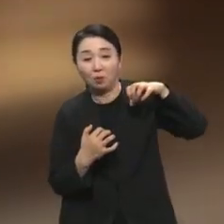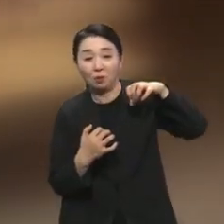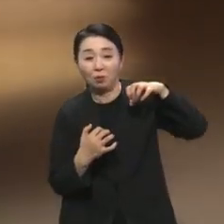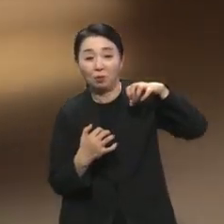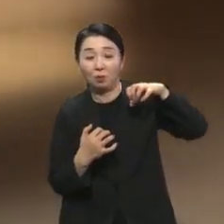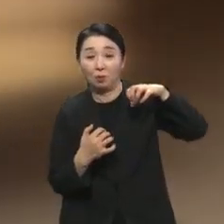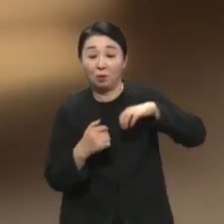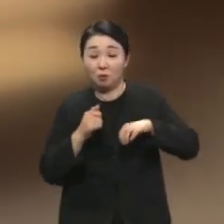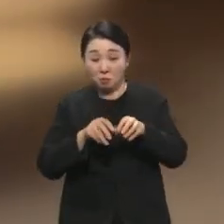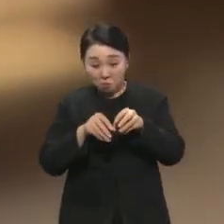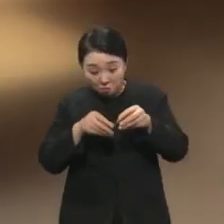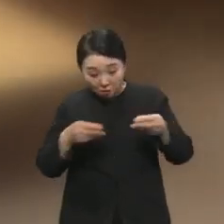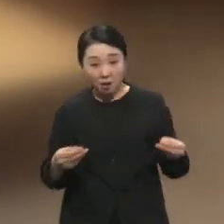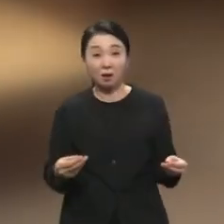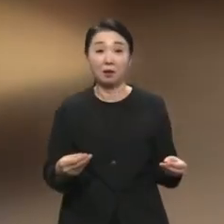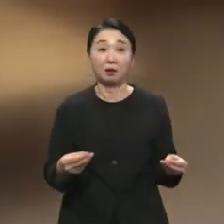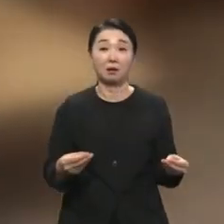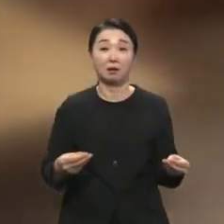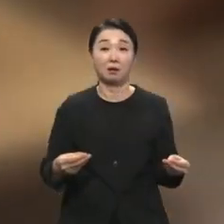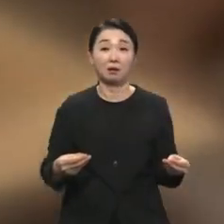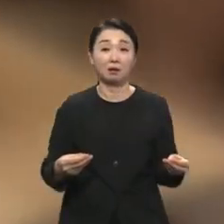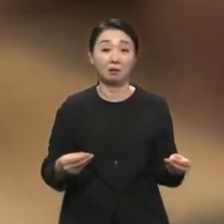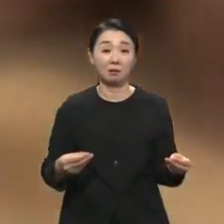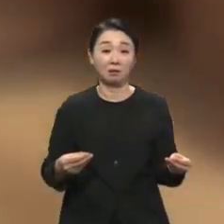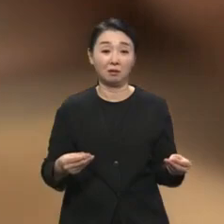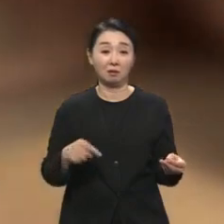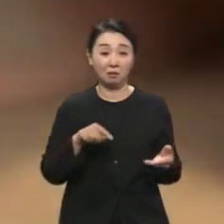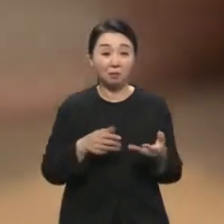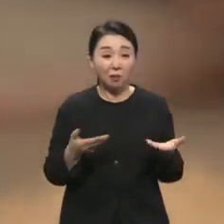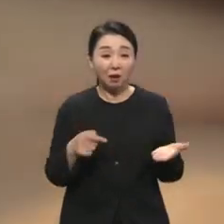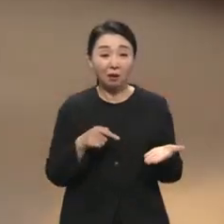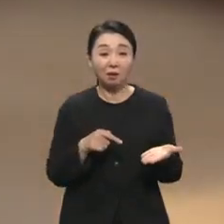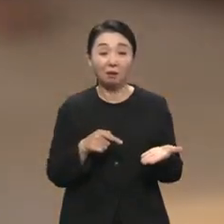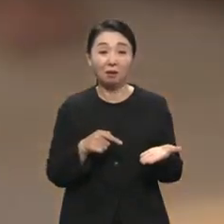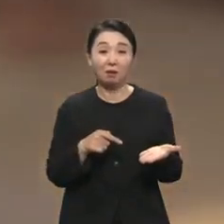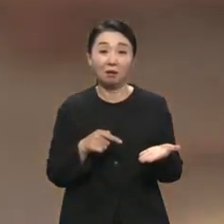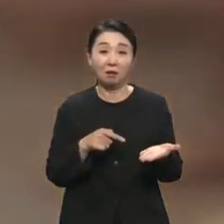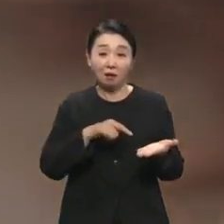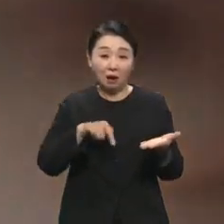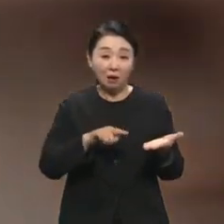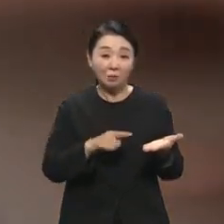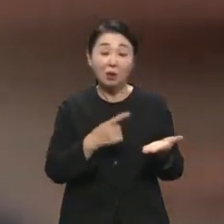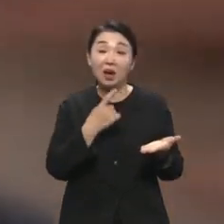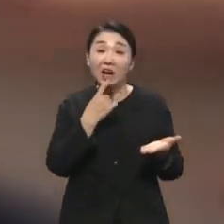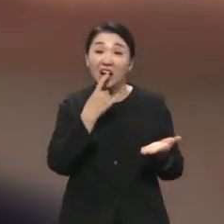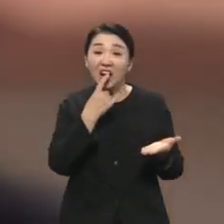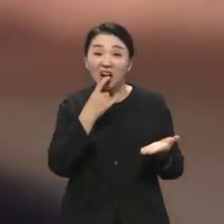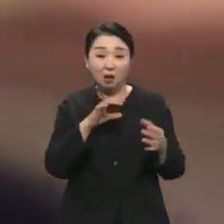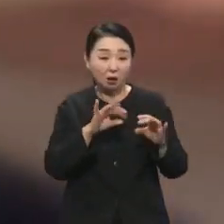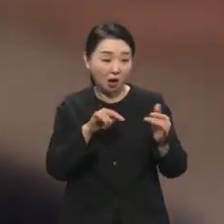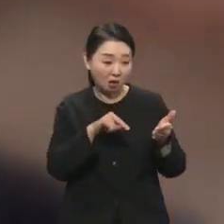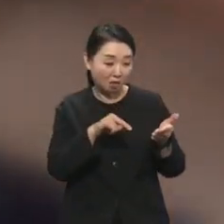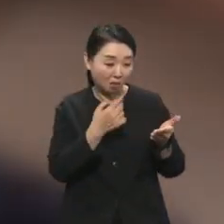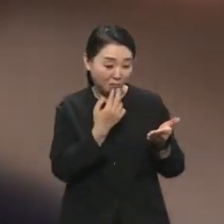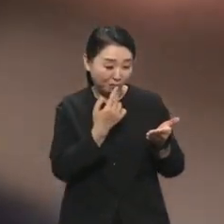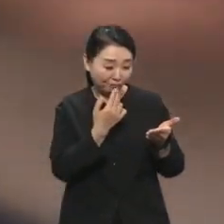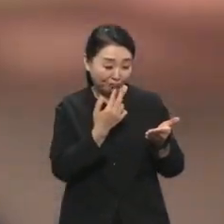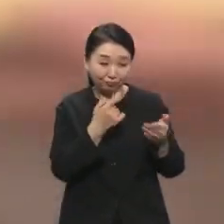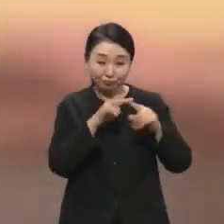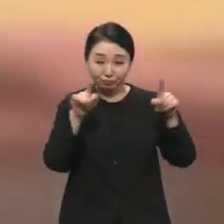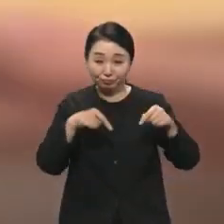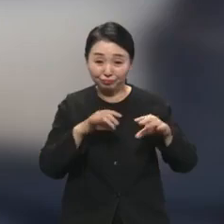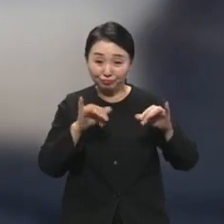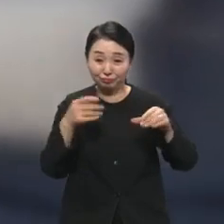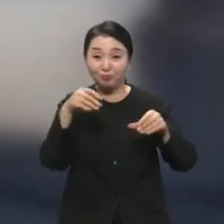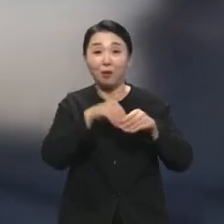도마가 열리는데 짜잔 안에 하얀색 뭔가 비닐에 포장된 가루가